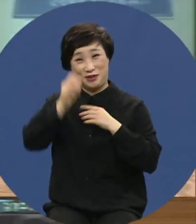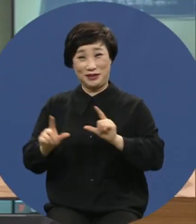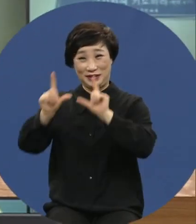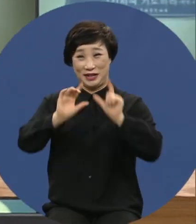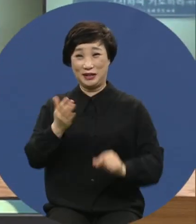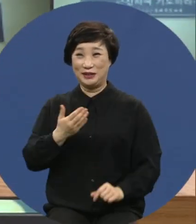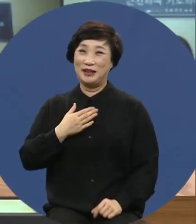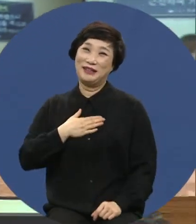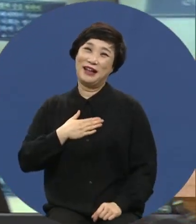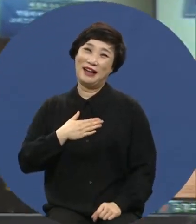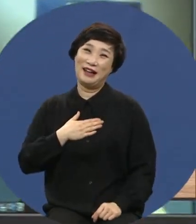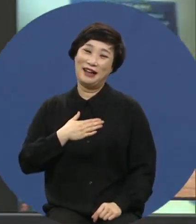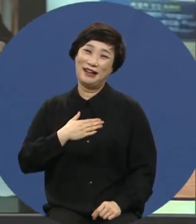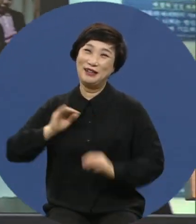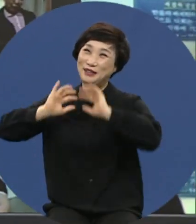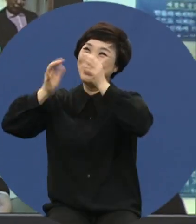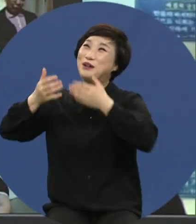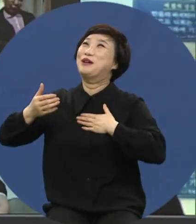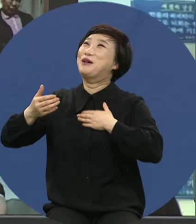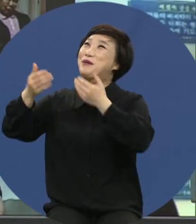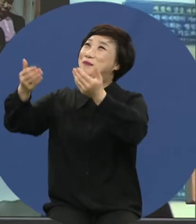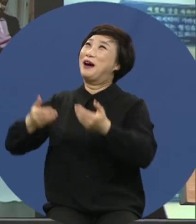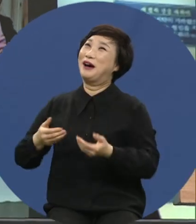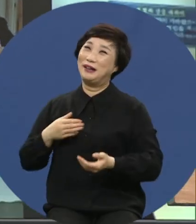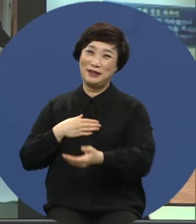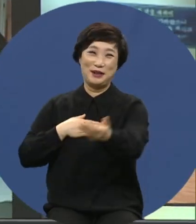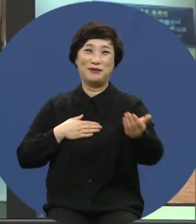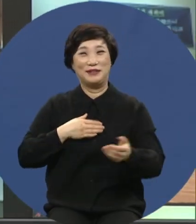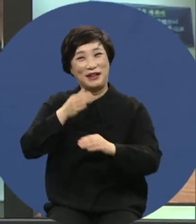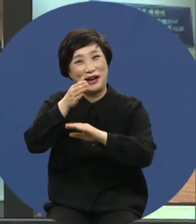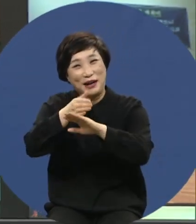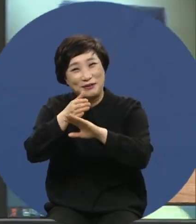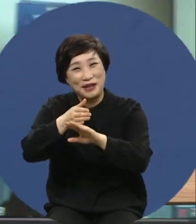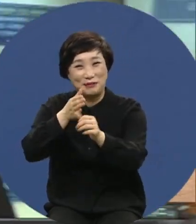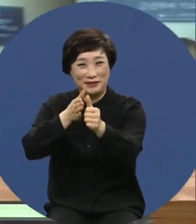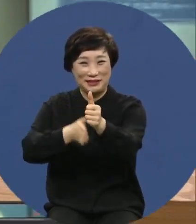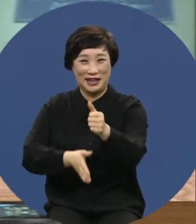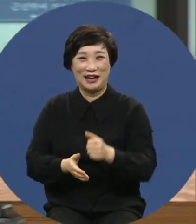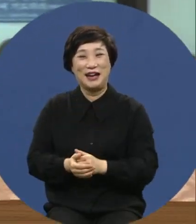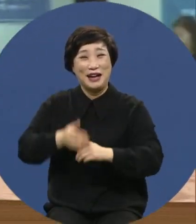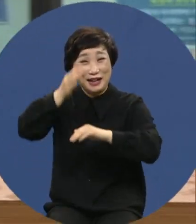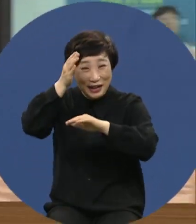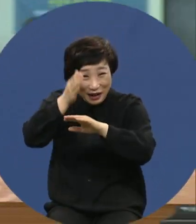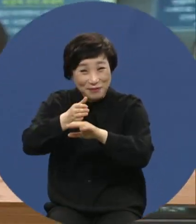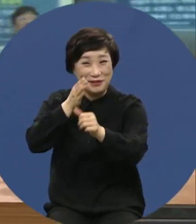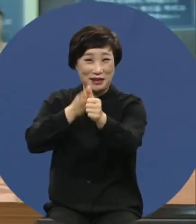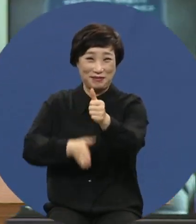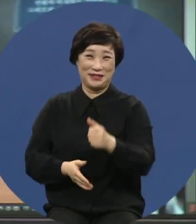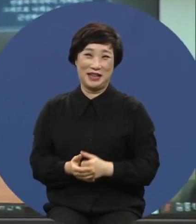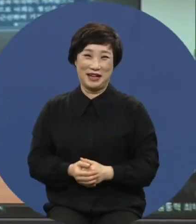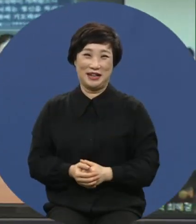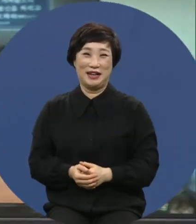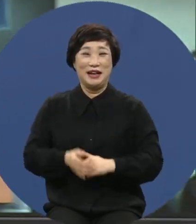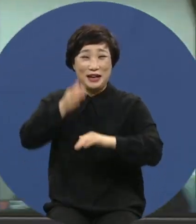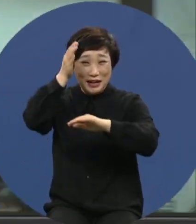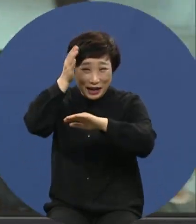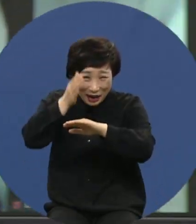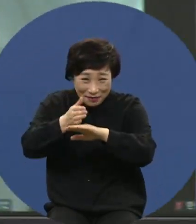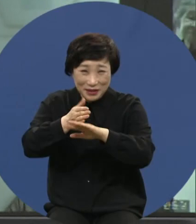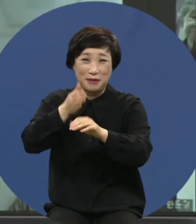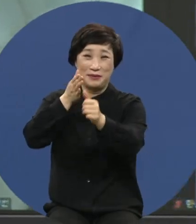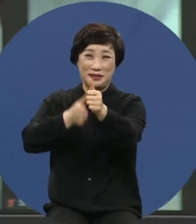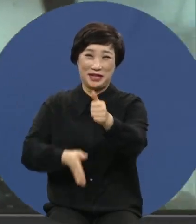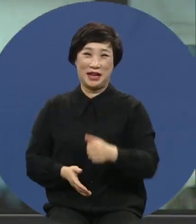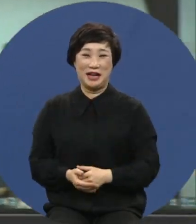된 거, 천국을 부여받은 거 감사하자. 감사하자.